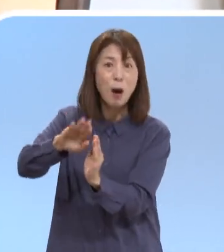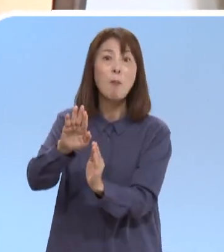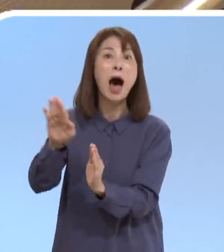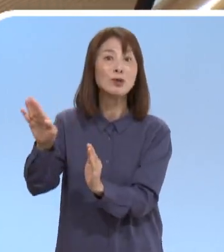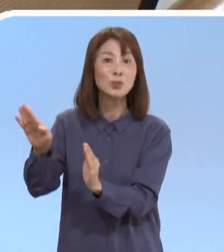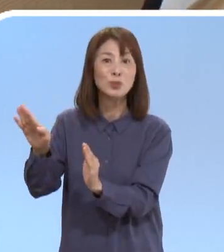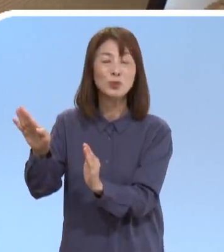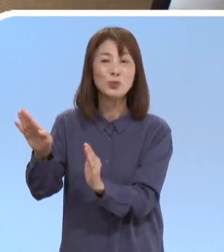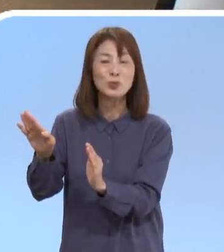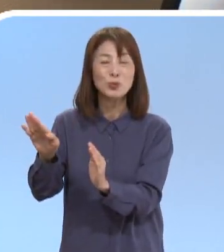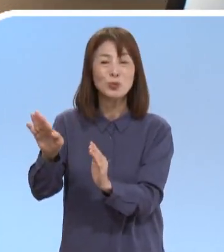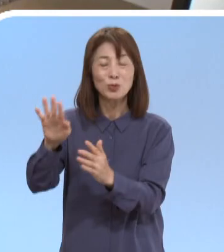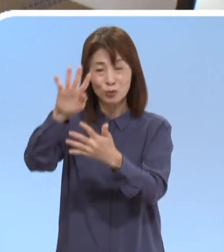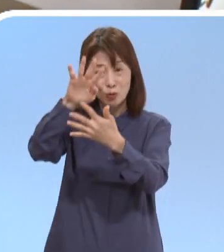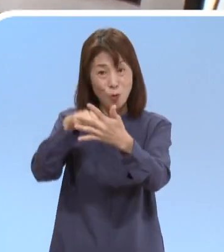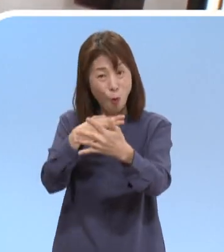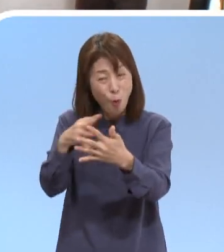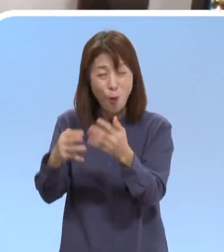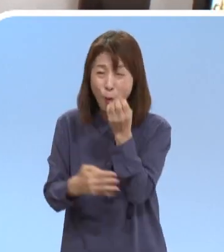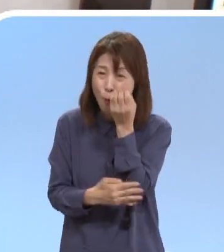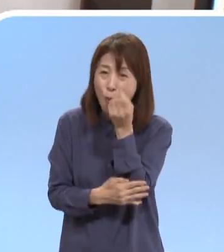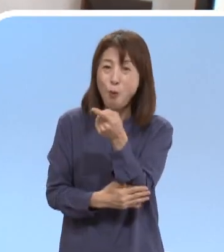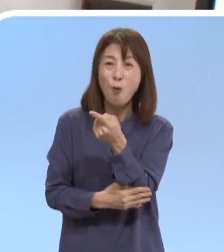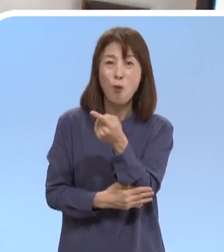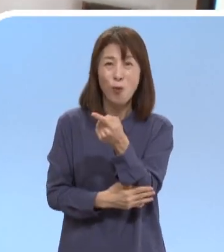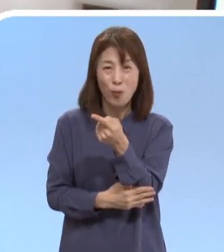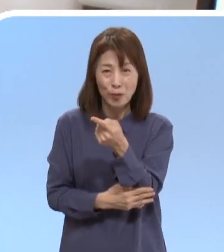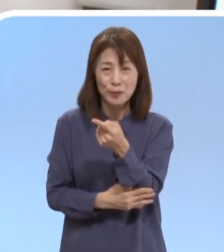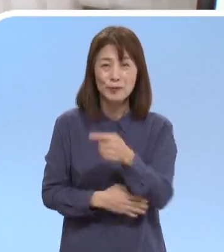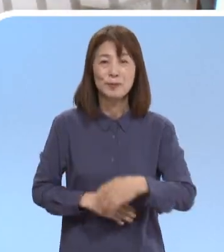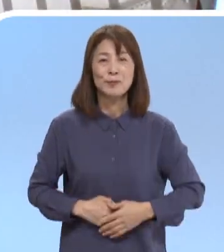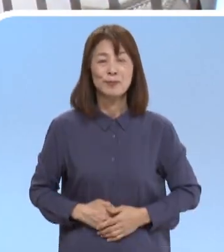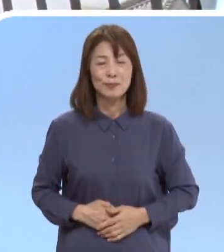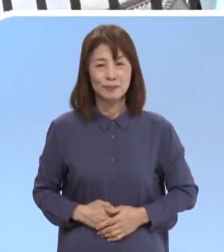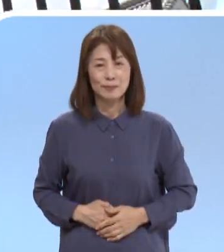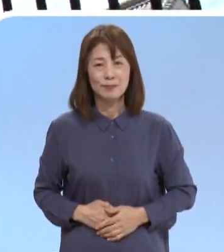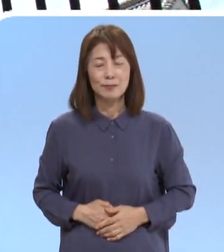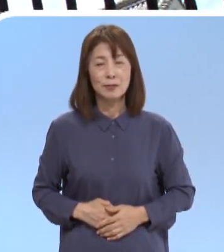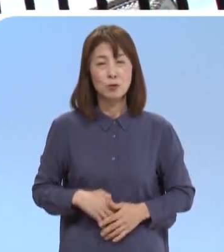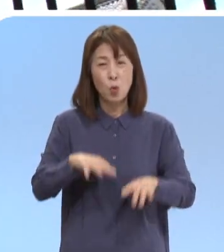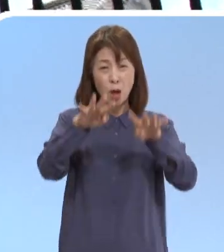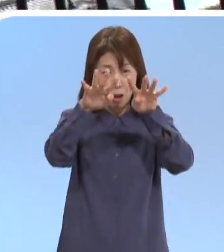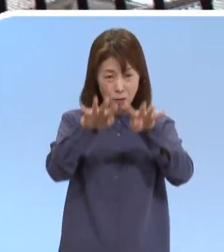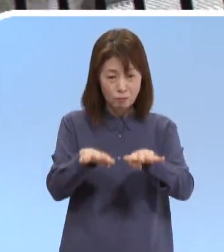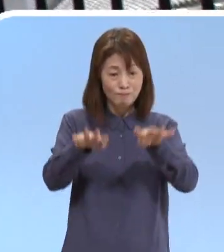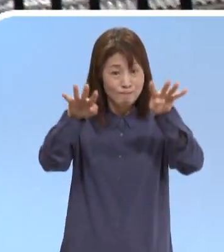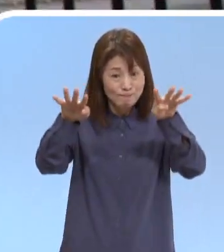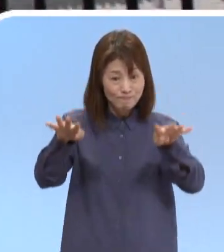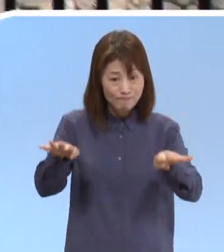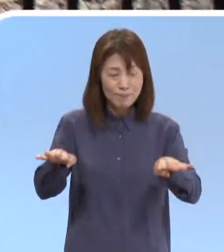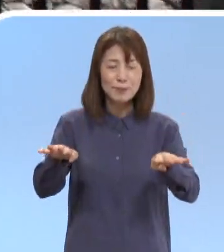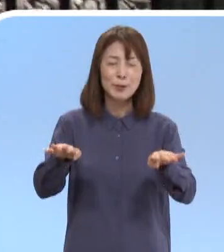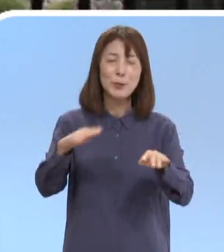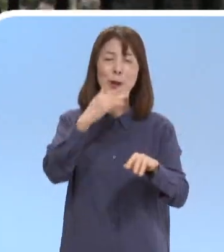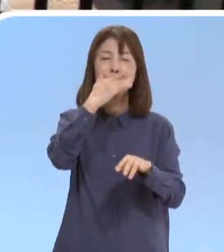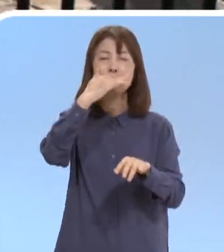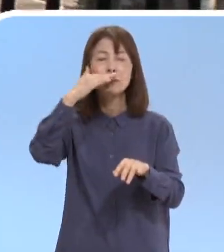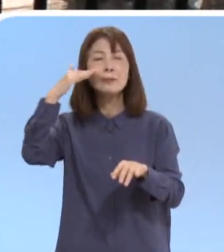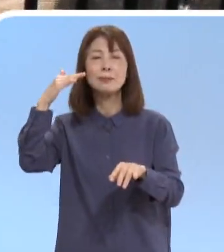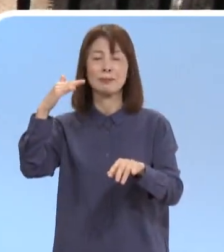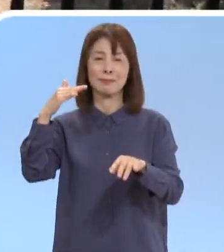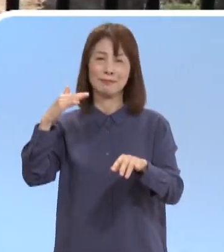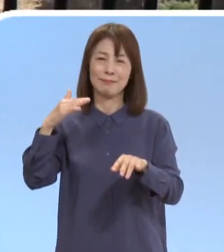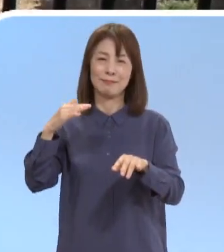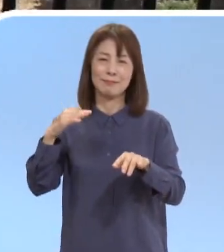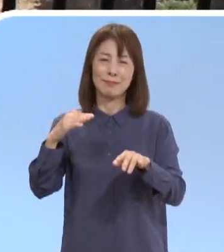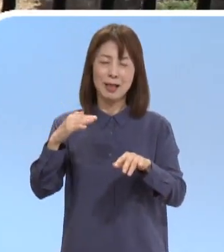って、格子もねちょっと変わってます でしょ。なんかきめ細やかにな感じになりますね。 おさ格子って言って、はい、ちょっとあの見栄えを良くした格